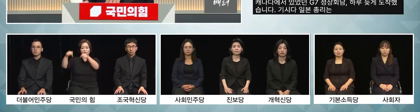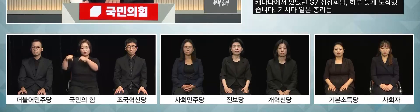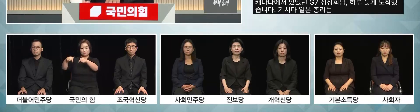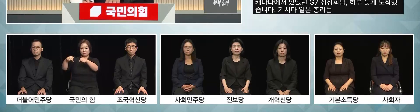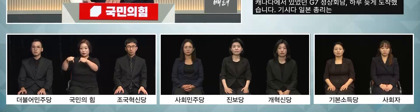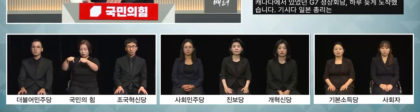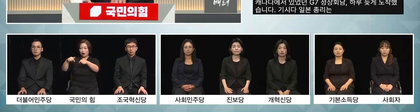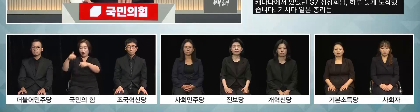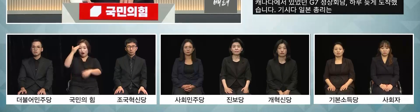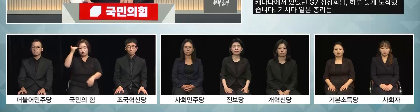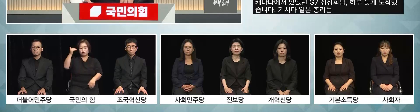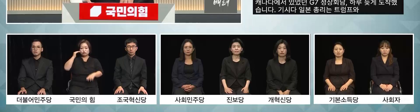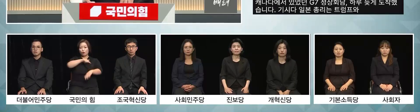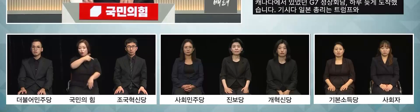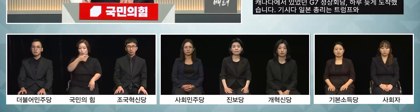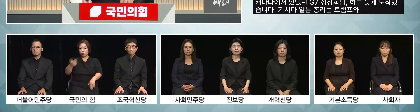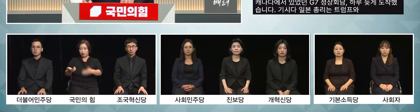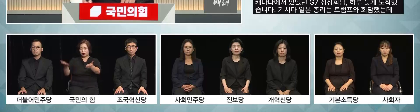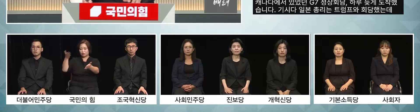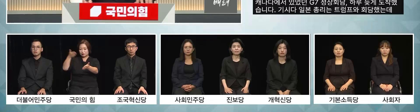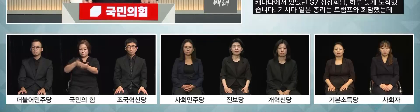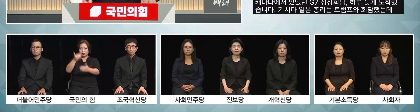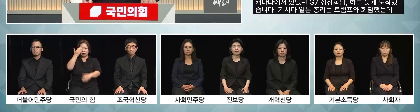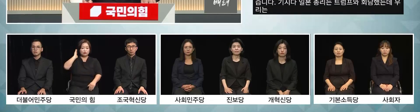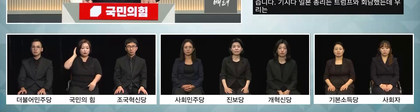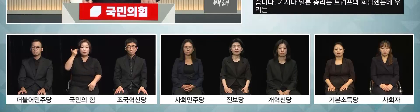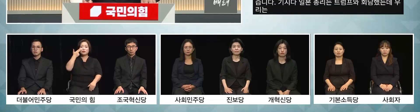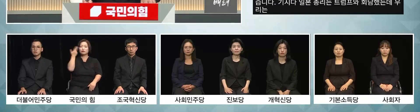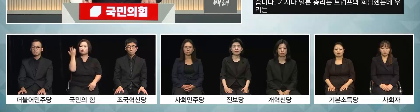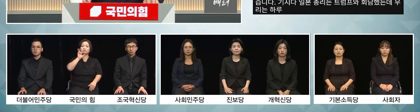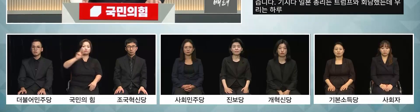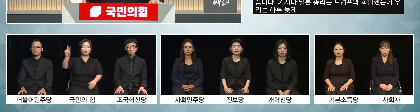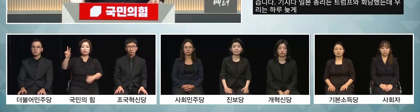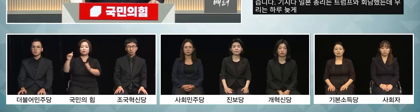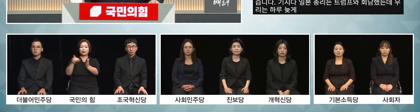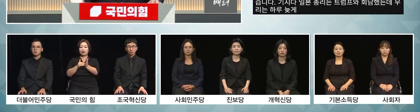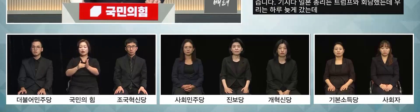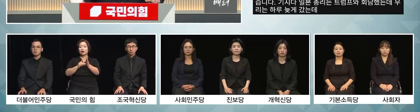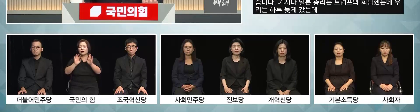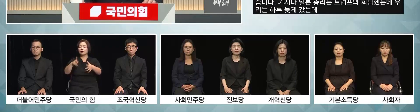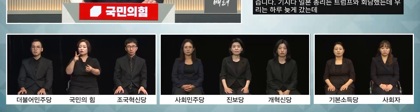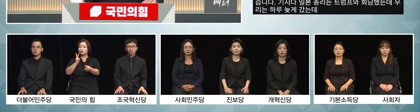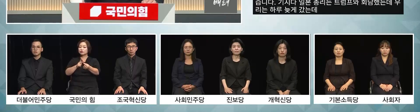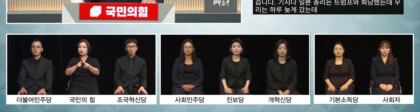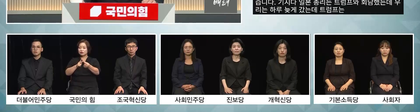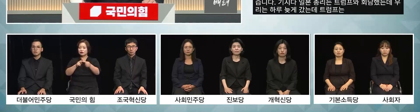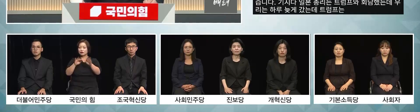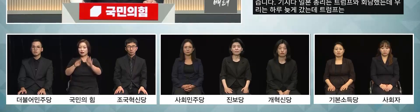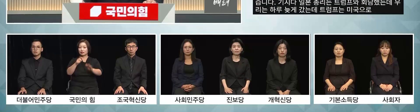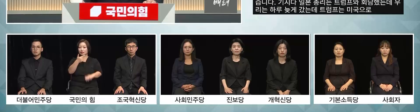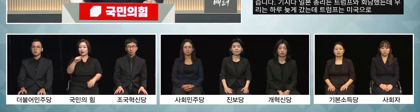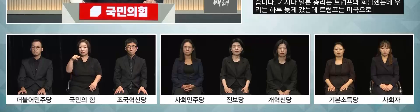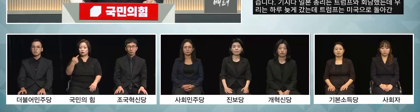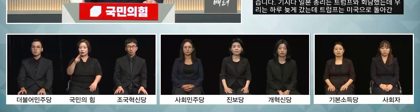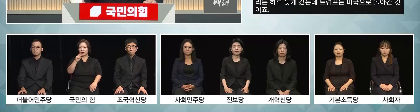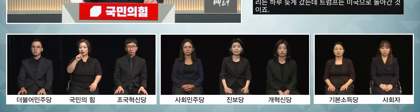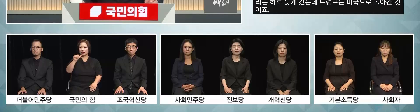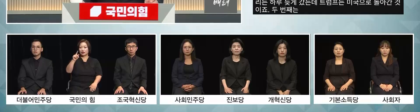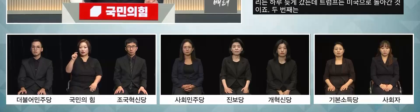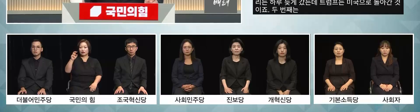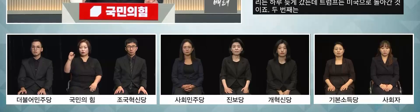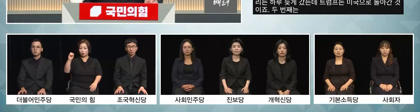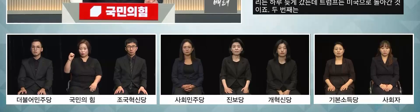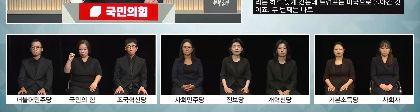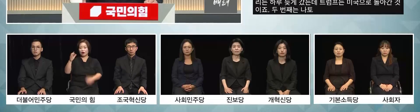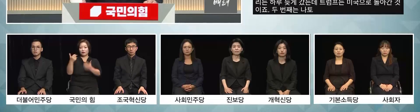오후에 도착했는데 그날 오전에 트럼프가 미국으로 돌아가 버린 것이죠. 두 번째는 네덜란드 나토 회담이었습니다. 나토